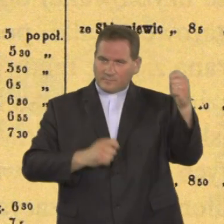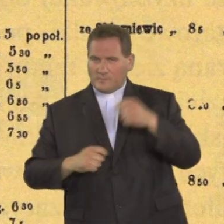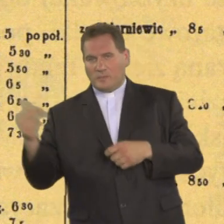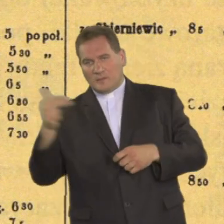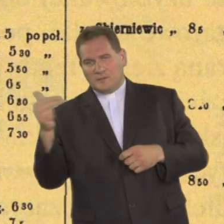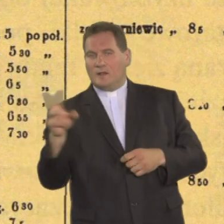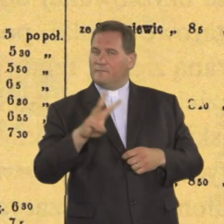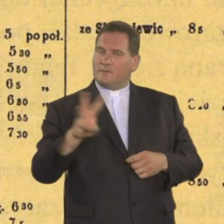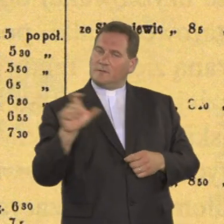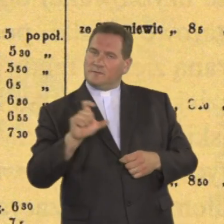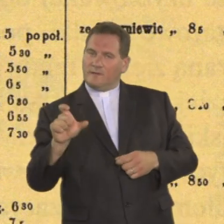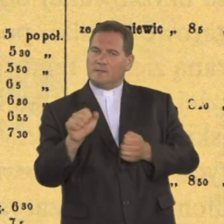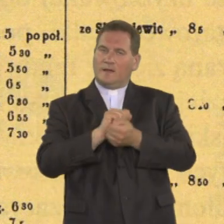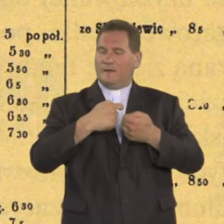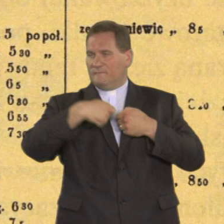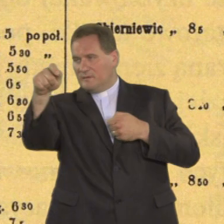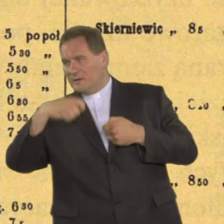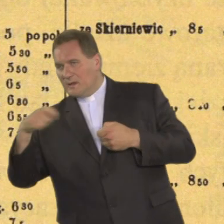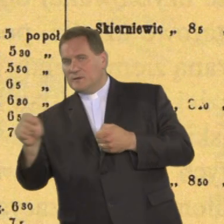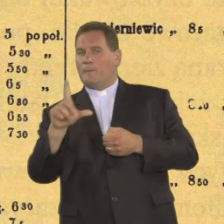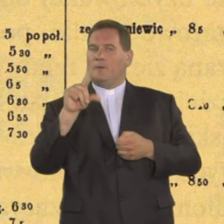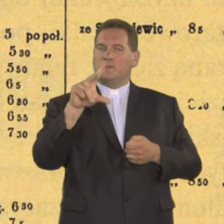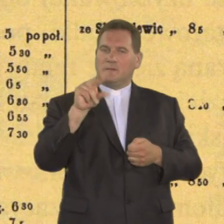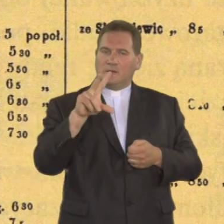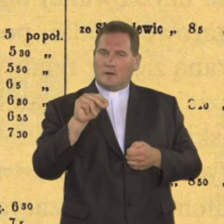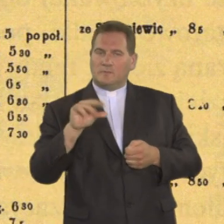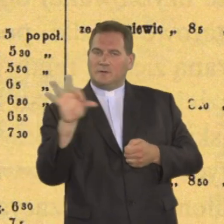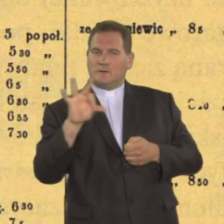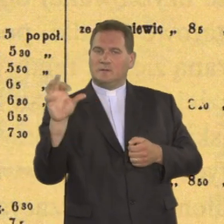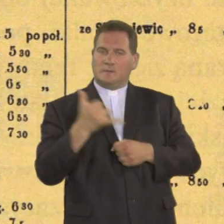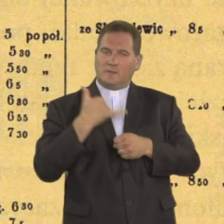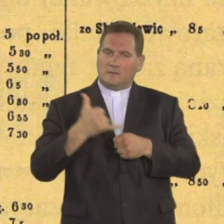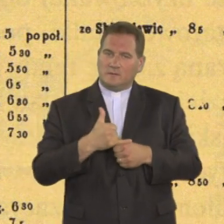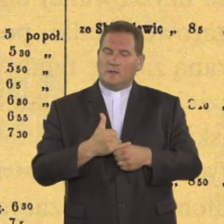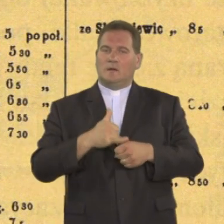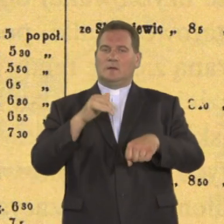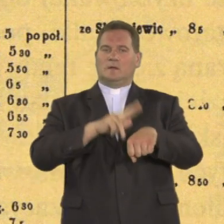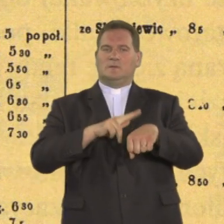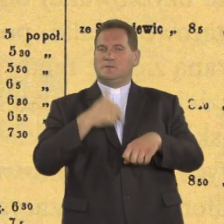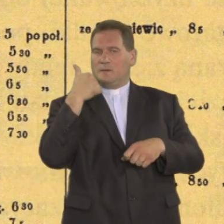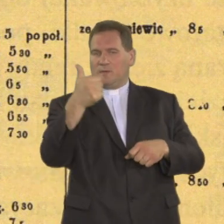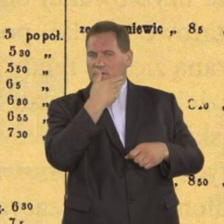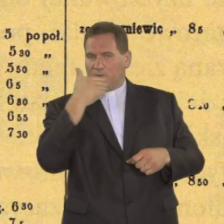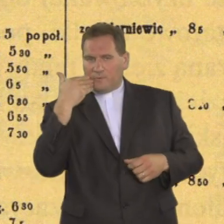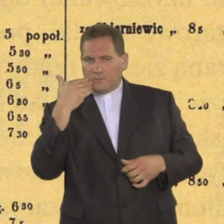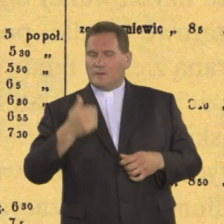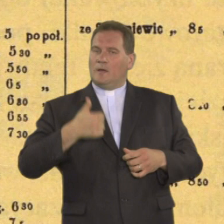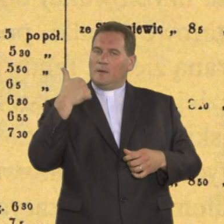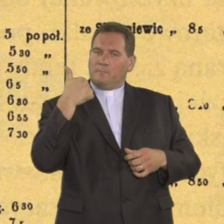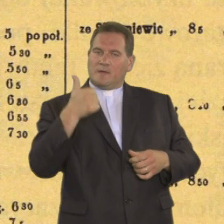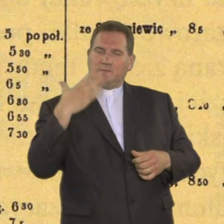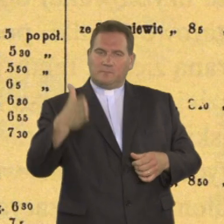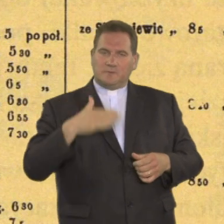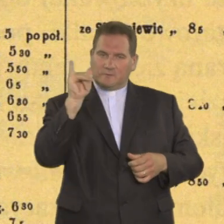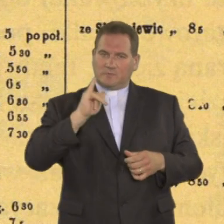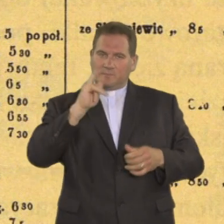a odchodzić z Piotrkowa w poniedziałki, środy i piątki o 1:00 po południu. Pierwszy pociąg próbny z Piotrkowa do Częstochowy